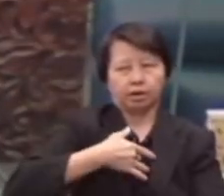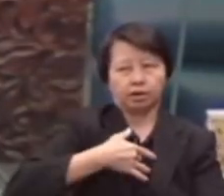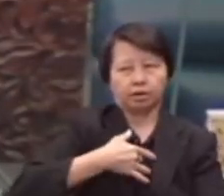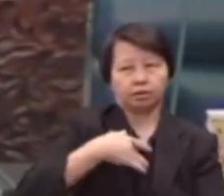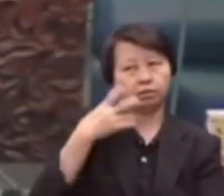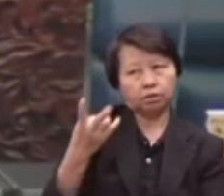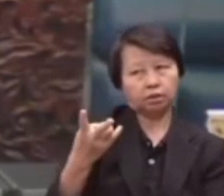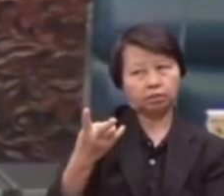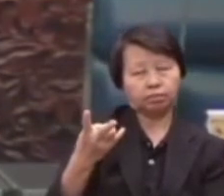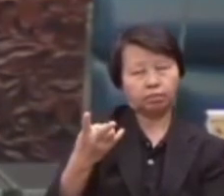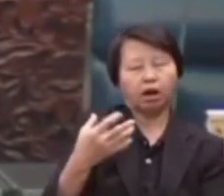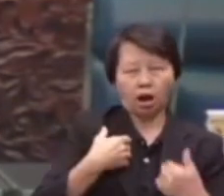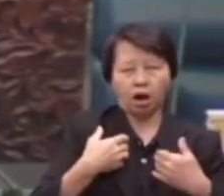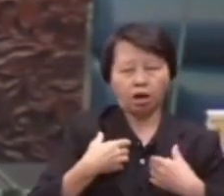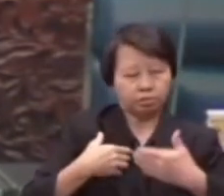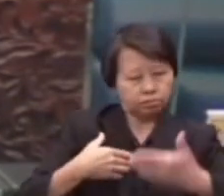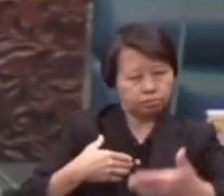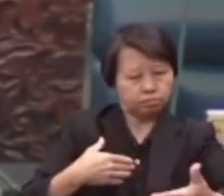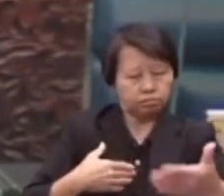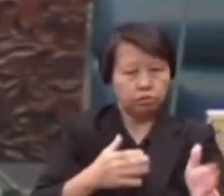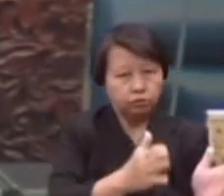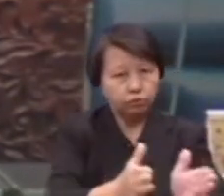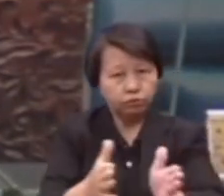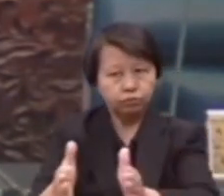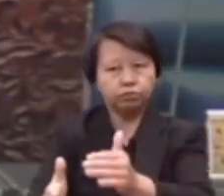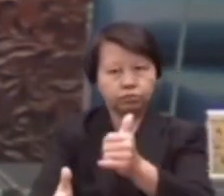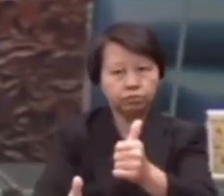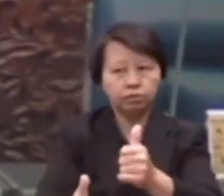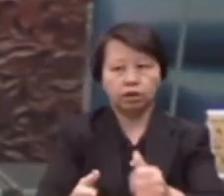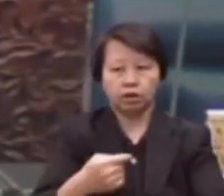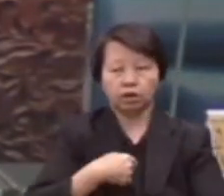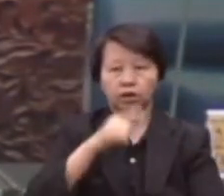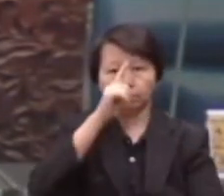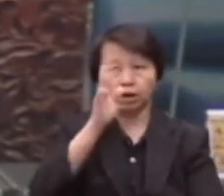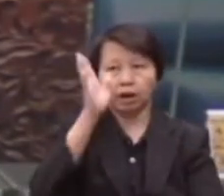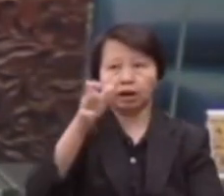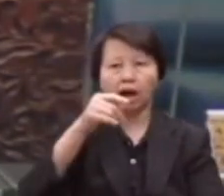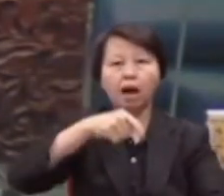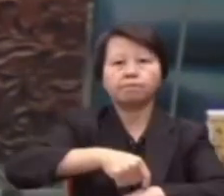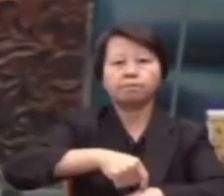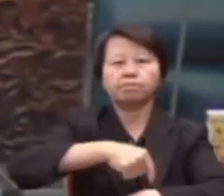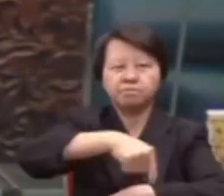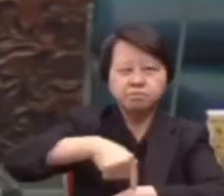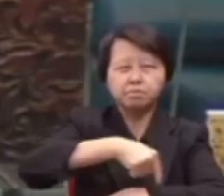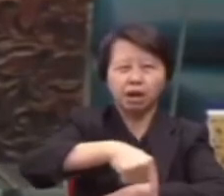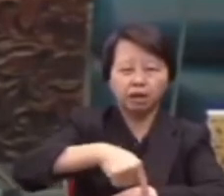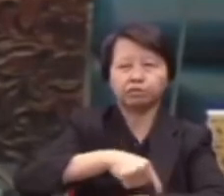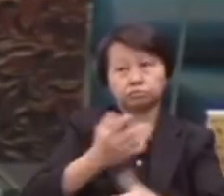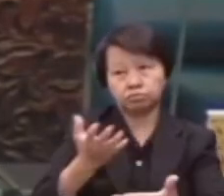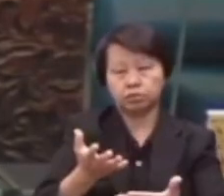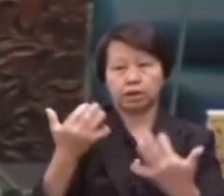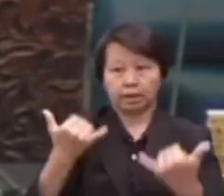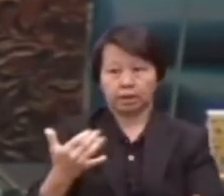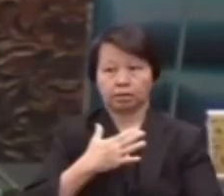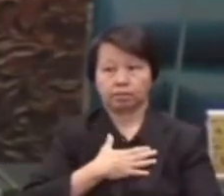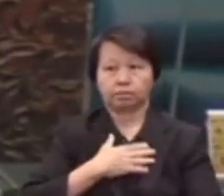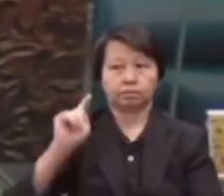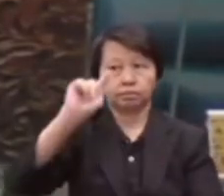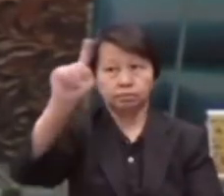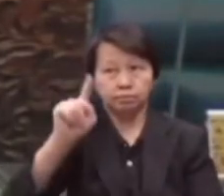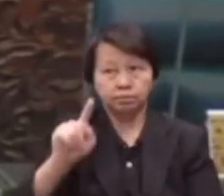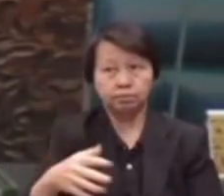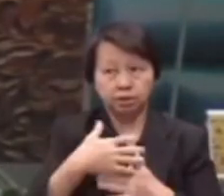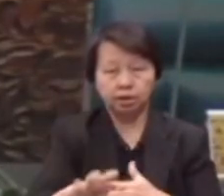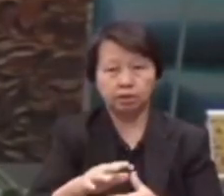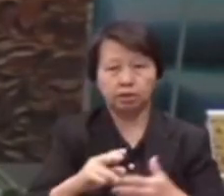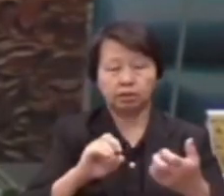nampak ada langkah-langkah dan strategi yang dah disusun, tapi pastinya dia akan mengambil masa. Persoalannya berbangkit sekarang ini lah lepas kita